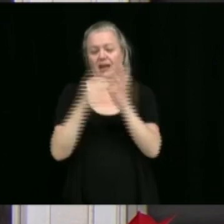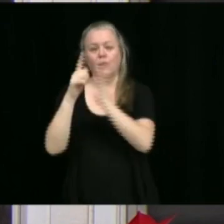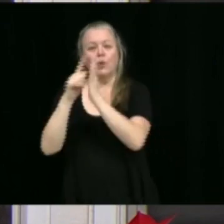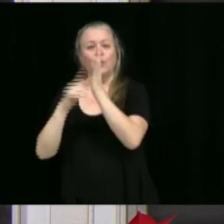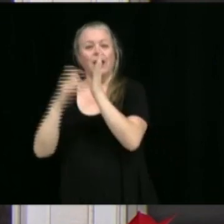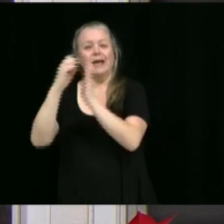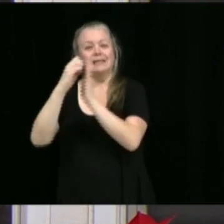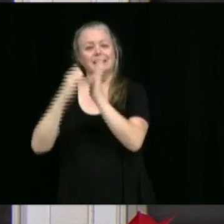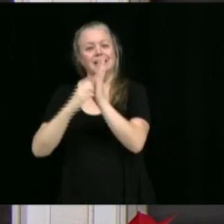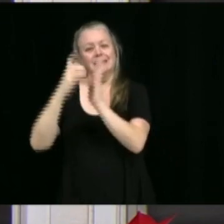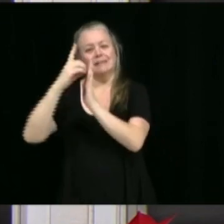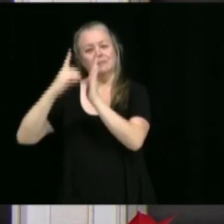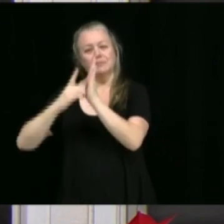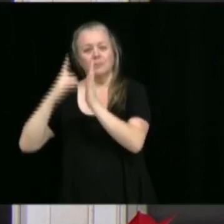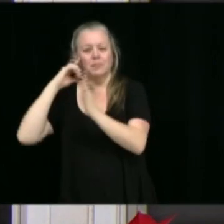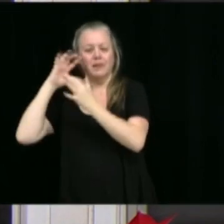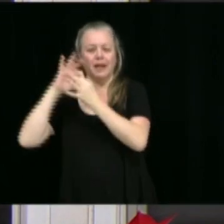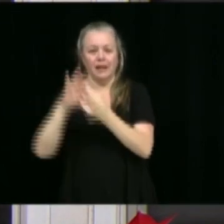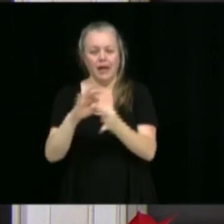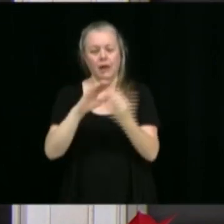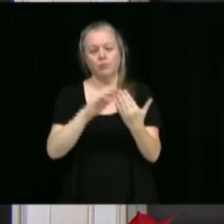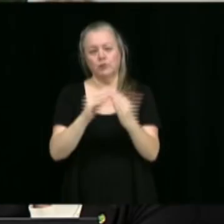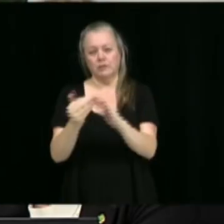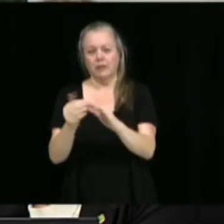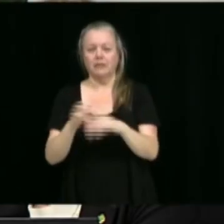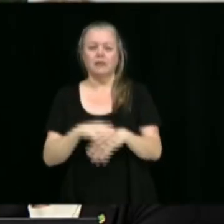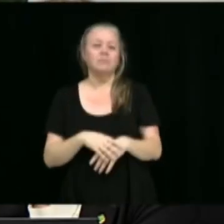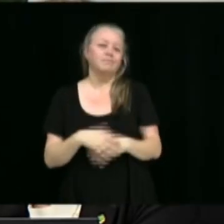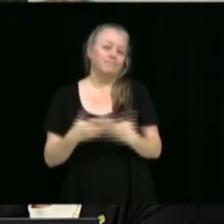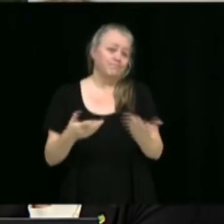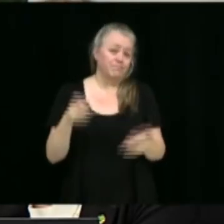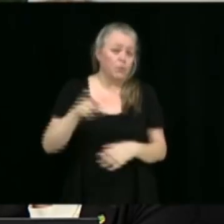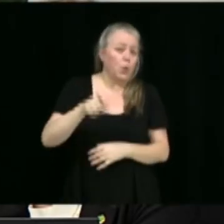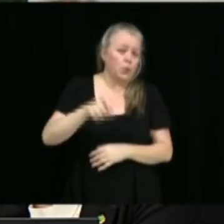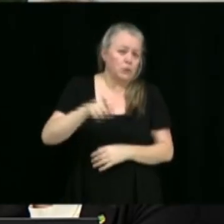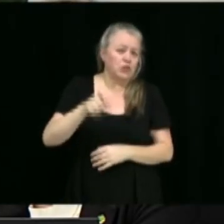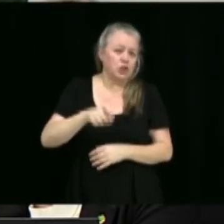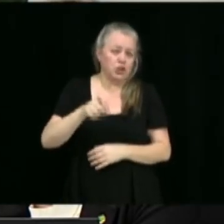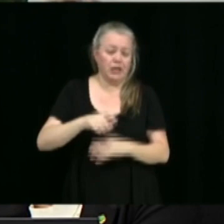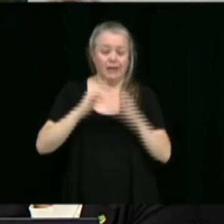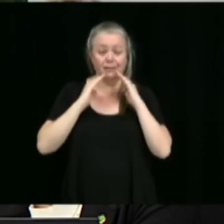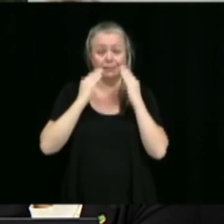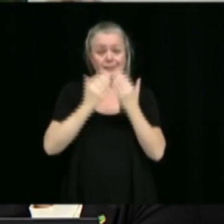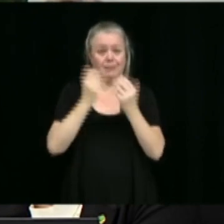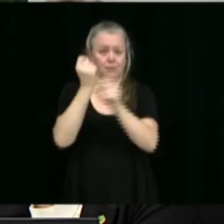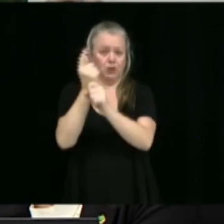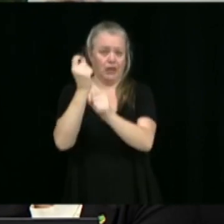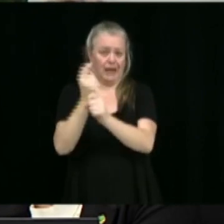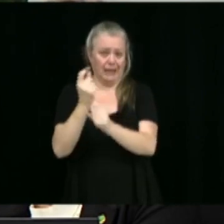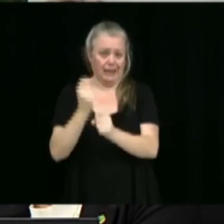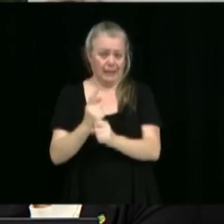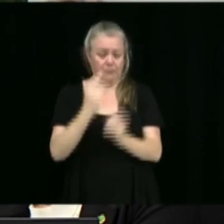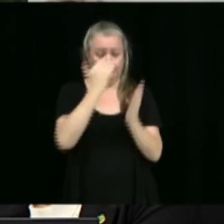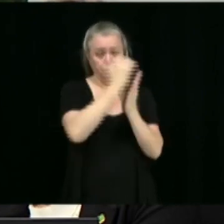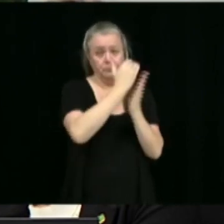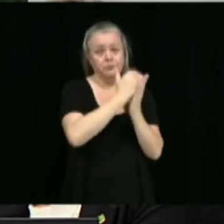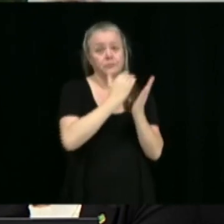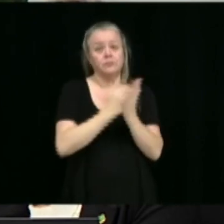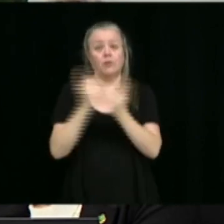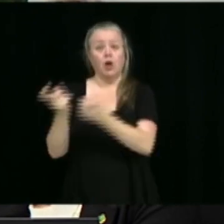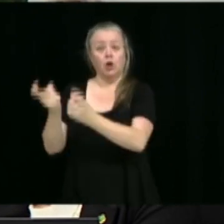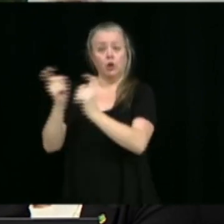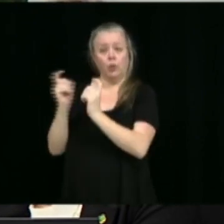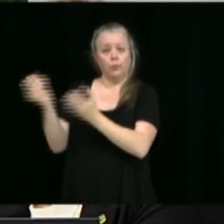et la déontologie en matière municipale. Il s'agit d'une obligation légale de déposer en décembre de chaque année le registre des déclarations de